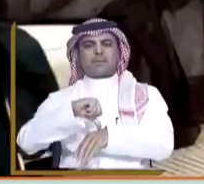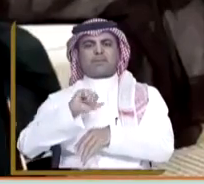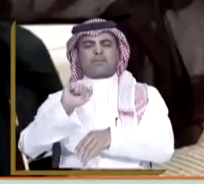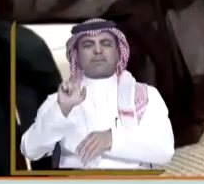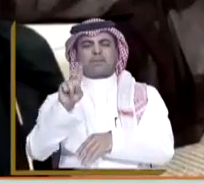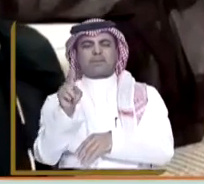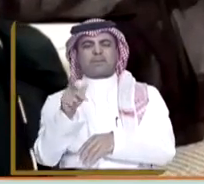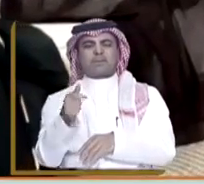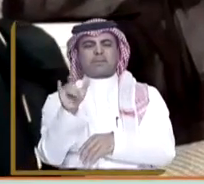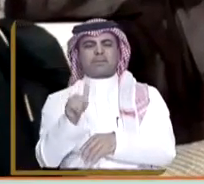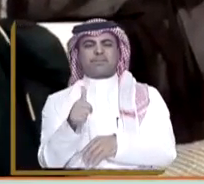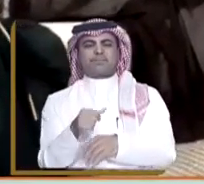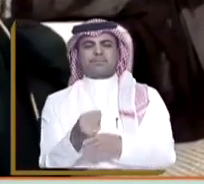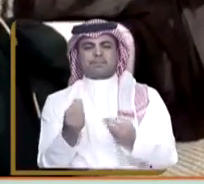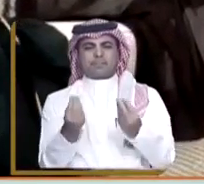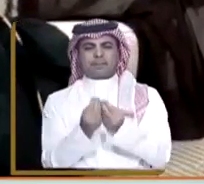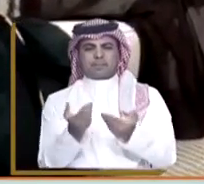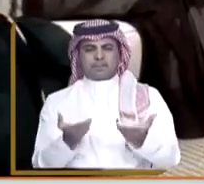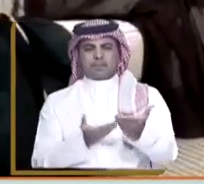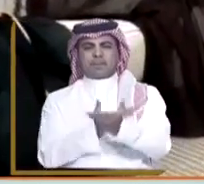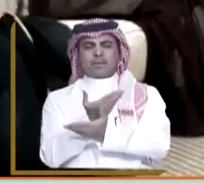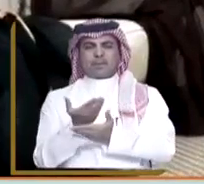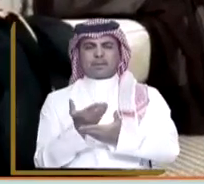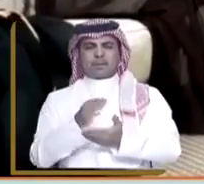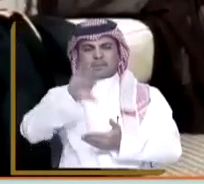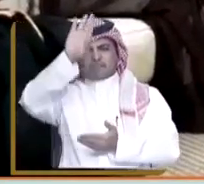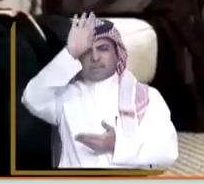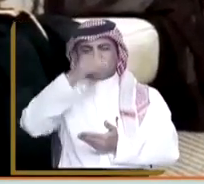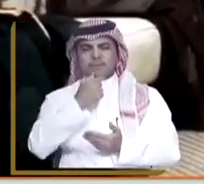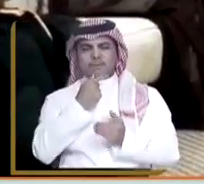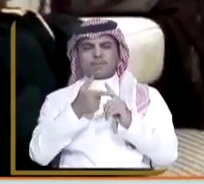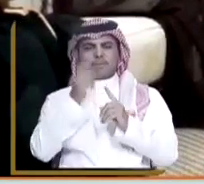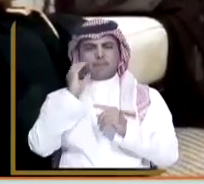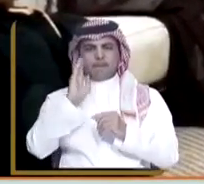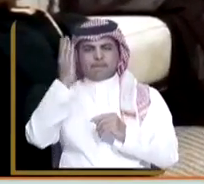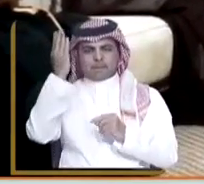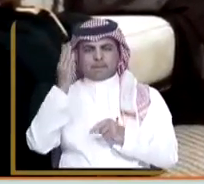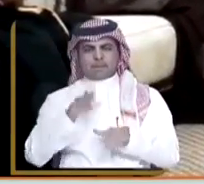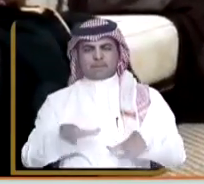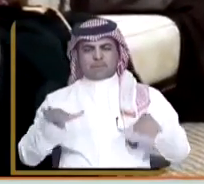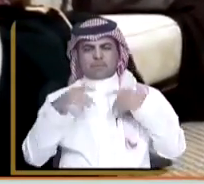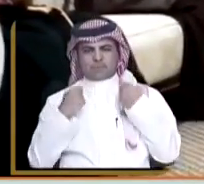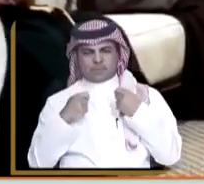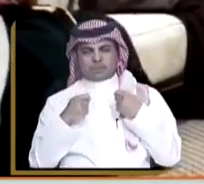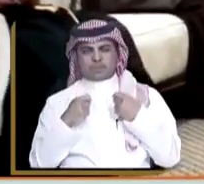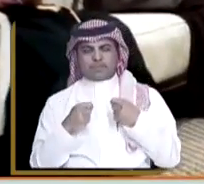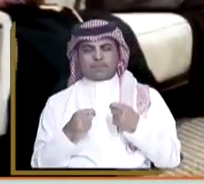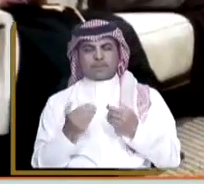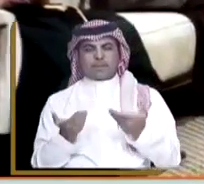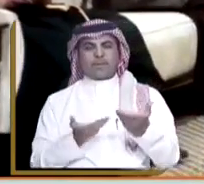ونقل مع الاخرى لاستقبال تحيات خادم الحرمين الشريفين وسموه للعهد رئيس مجلس الوزراء